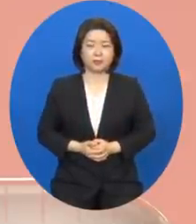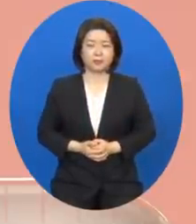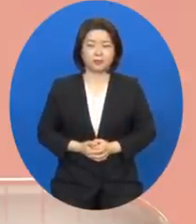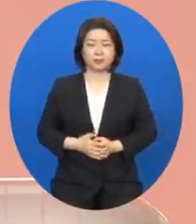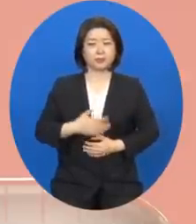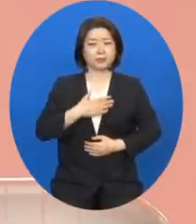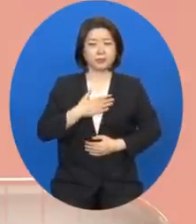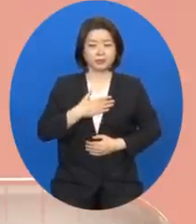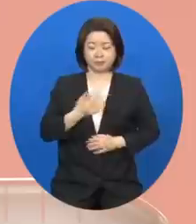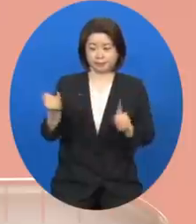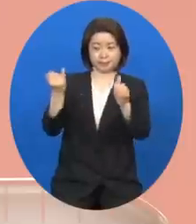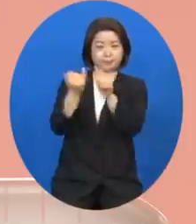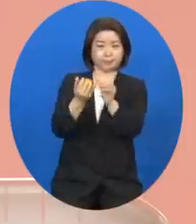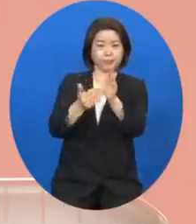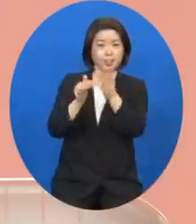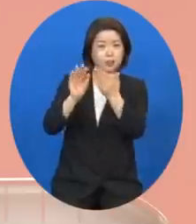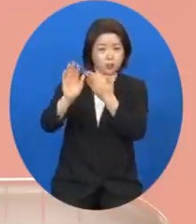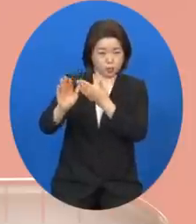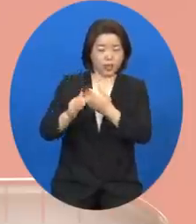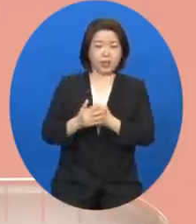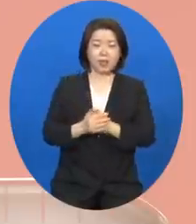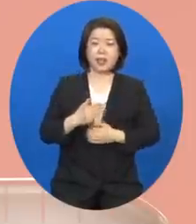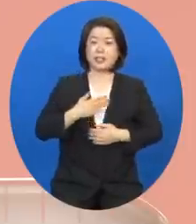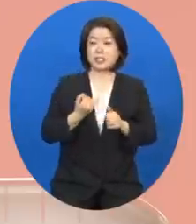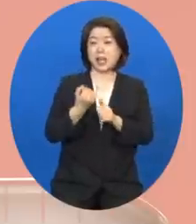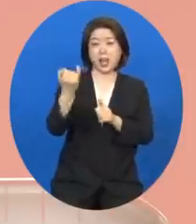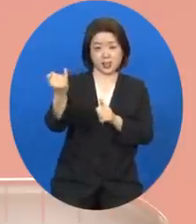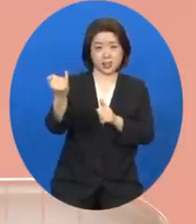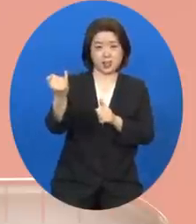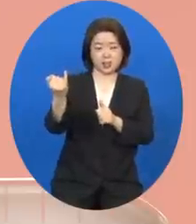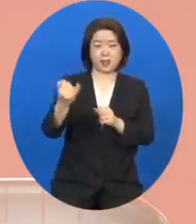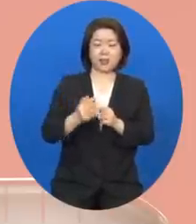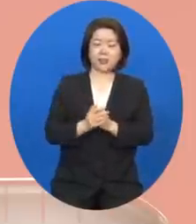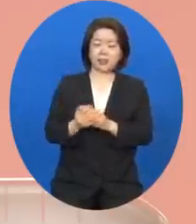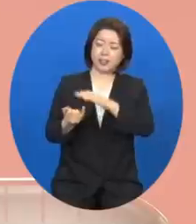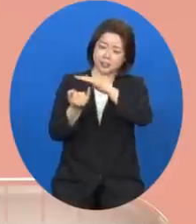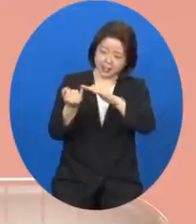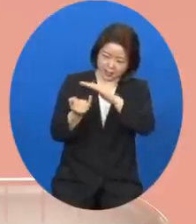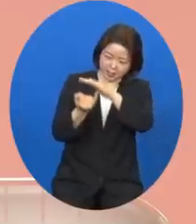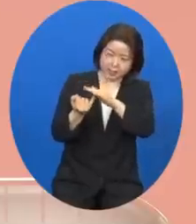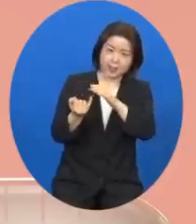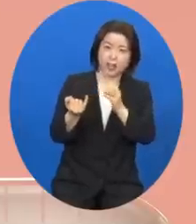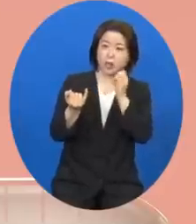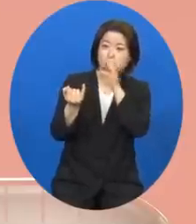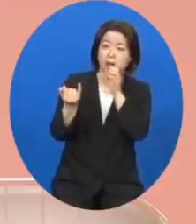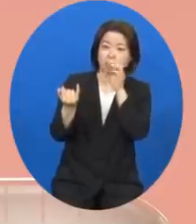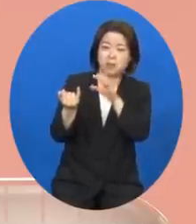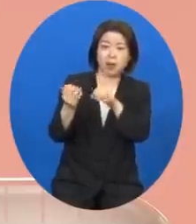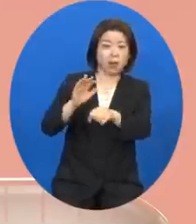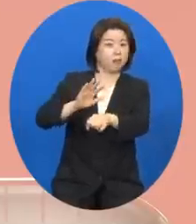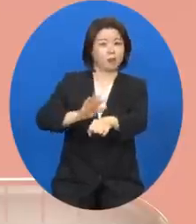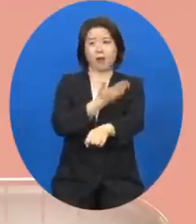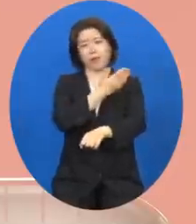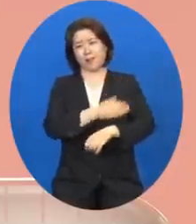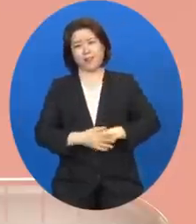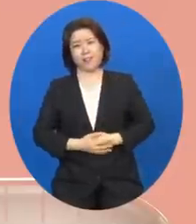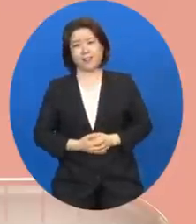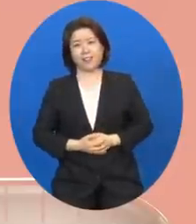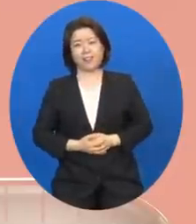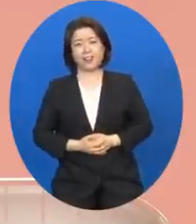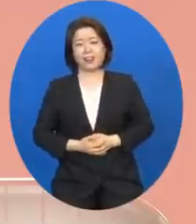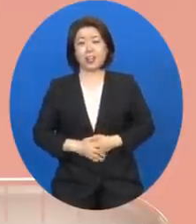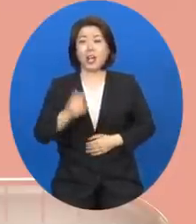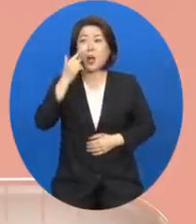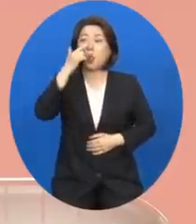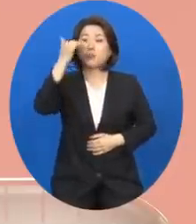저는 결혼하고 제 아내에게 사랑한다 그런 표현을 잘 못했어요.